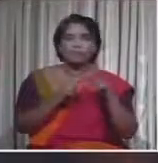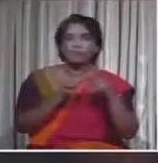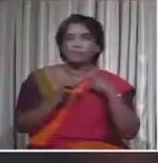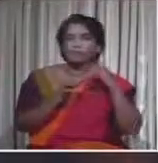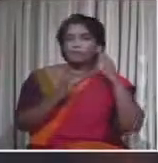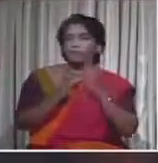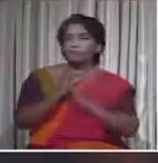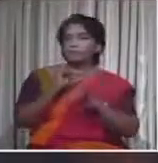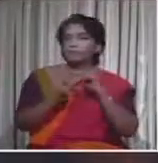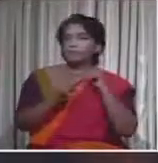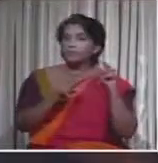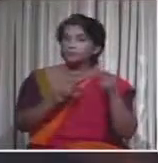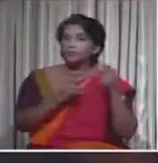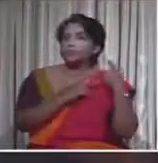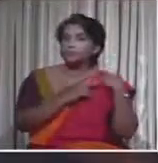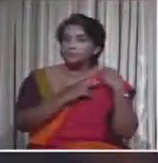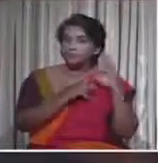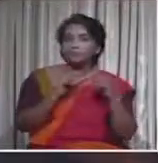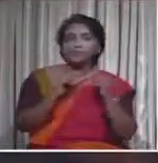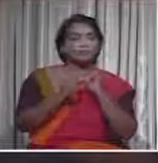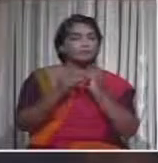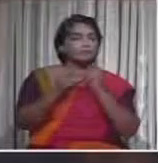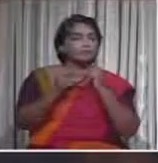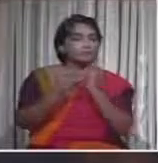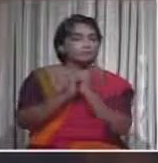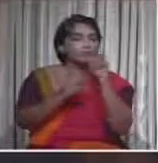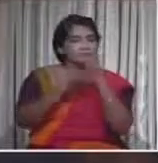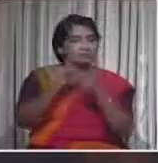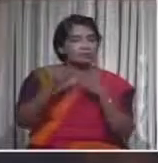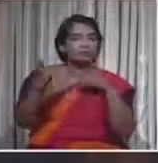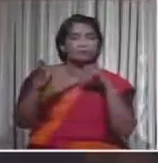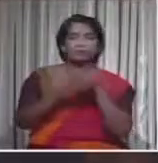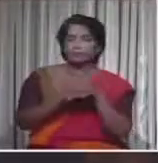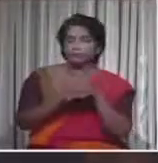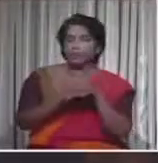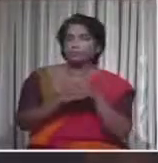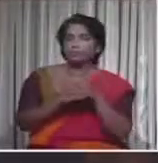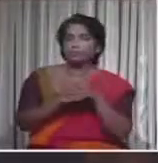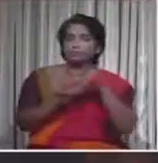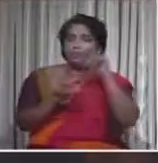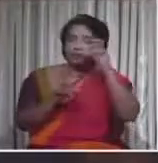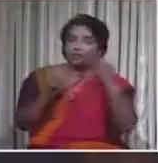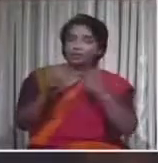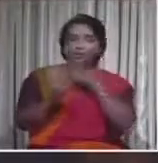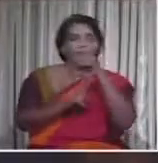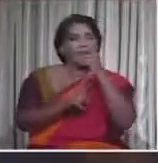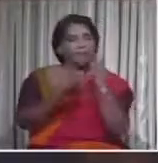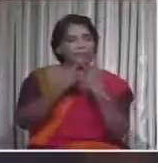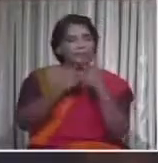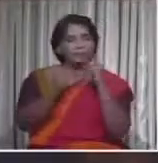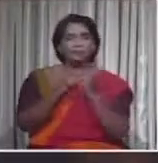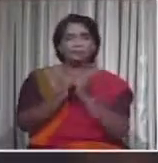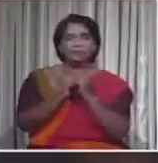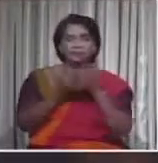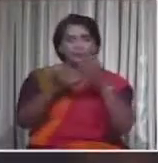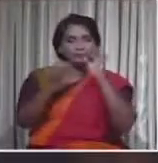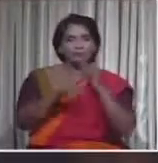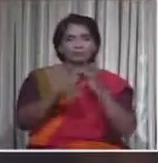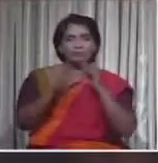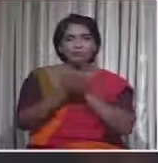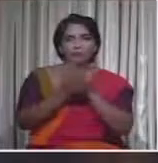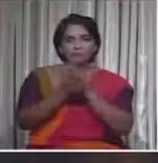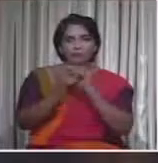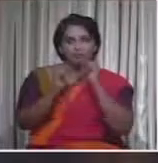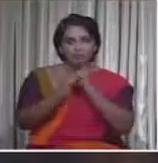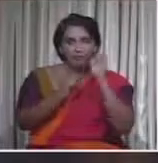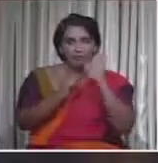විශේෂයෙන්ම අමාත්‍යාංශයට මේ විෂයපතේට අදාළ නිලධාරීන් යොදවලා කොළඹින් හරි ගිහිල්ලා පරීක්ෂා කරලා බලලා ඒක නියමාකාර වෙනවද